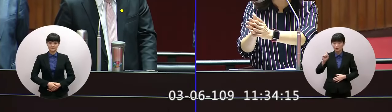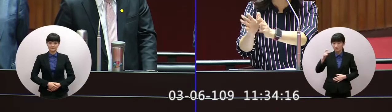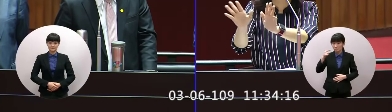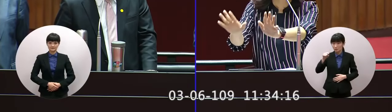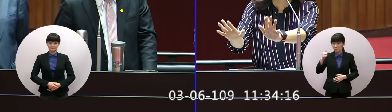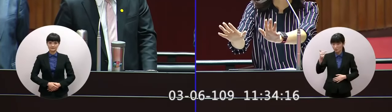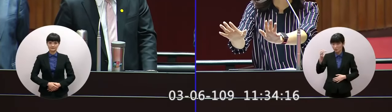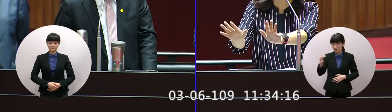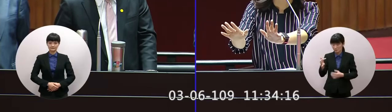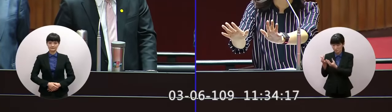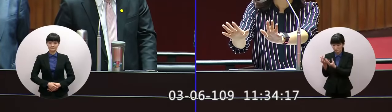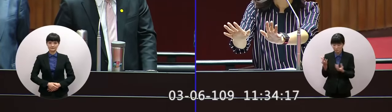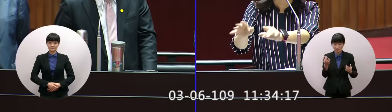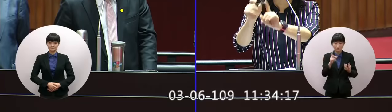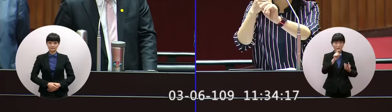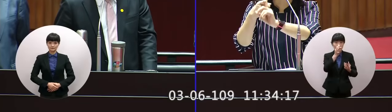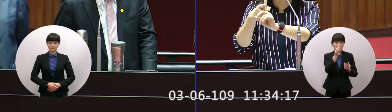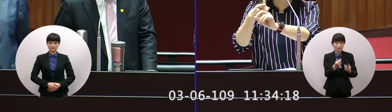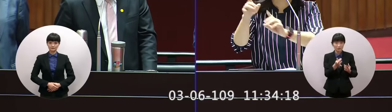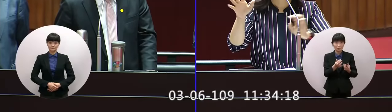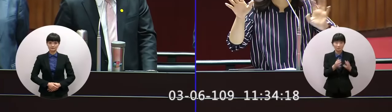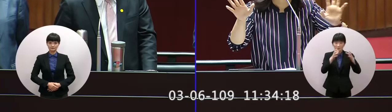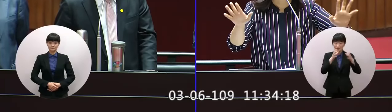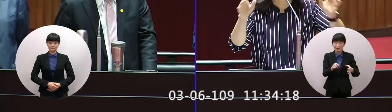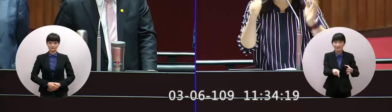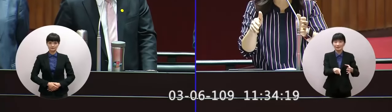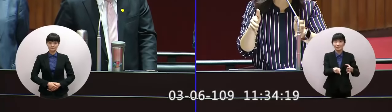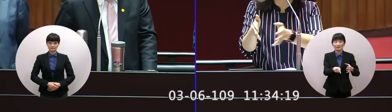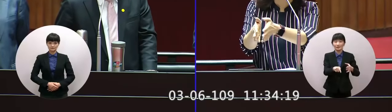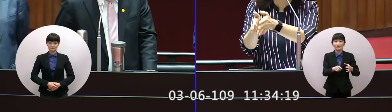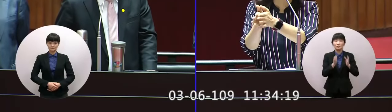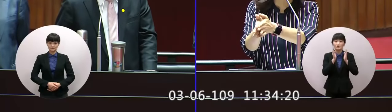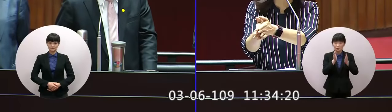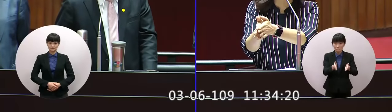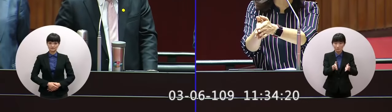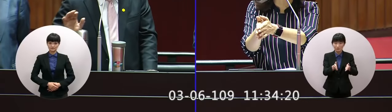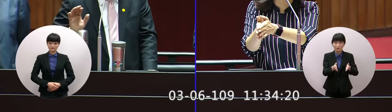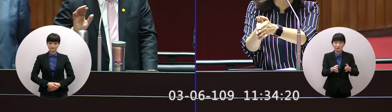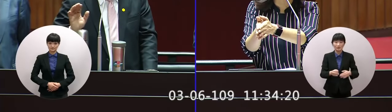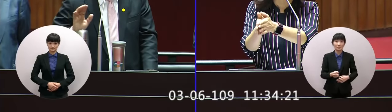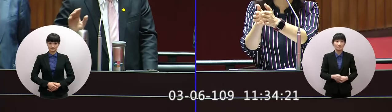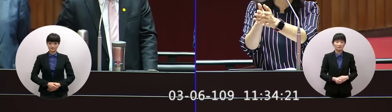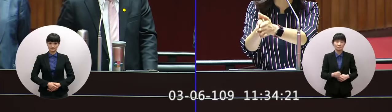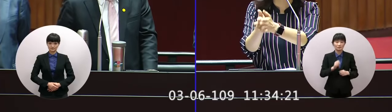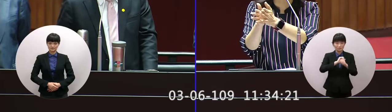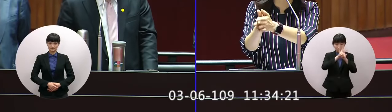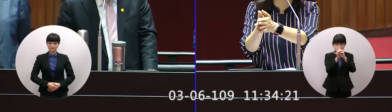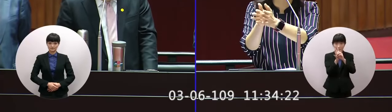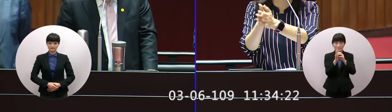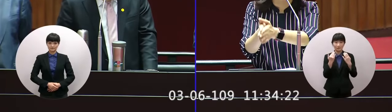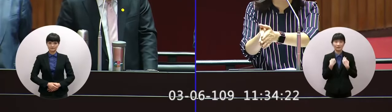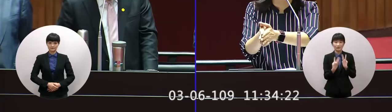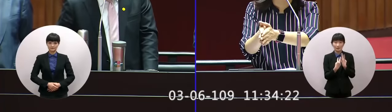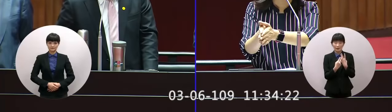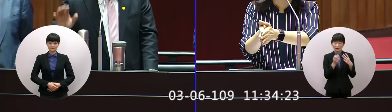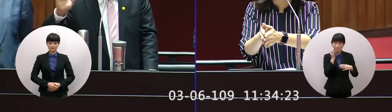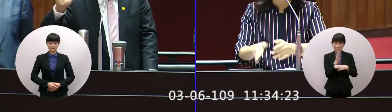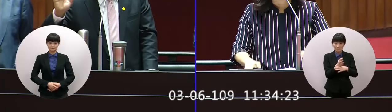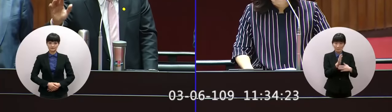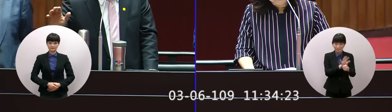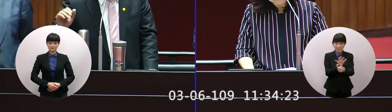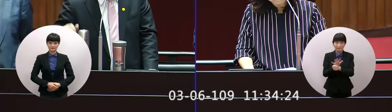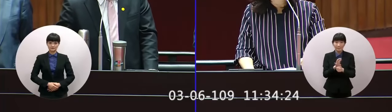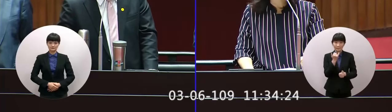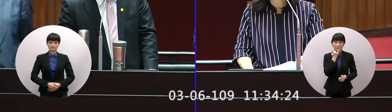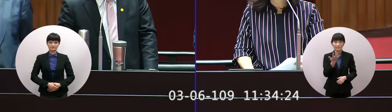亿，因为预算都有，好，十亿，然后来针对这次新冠肺炎，我们来做相关的努力。 我